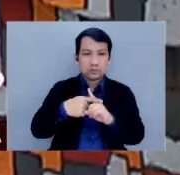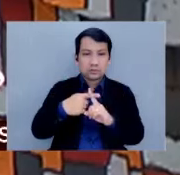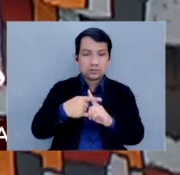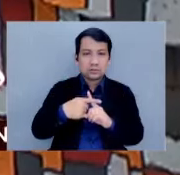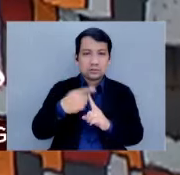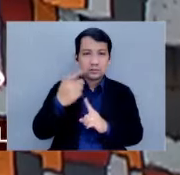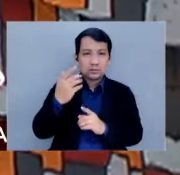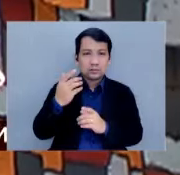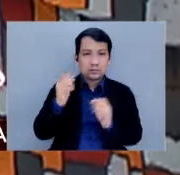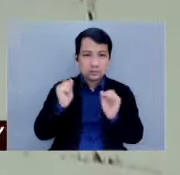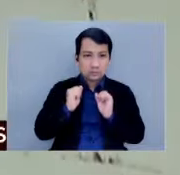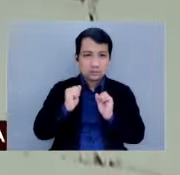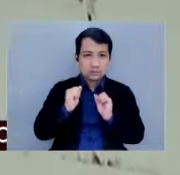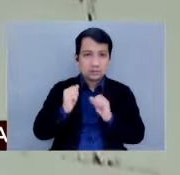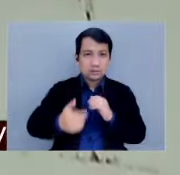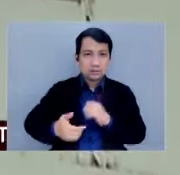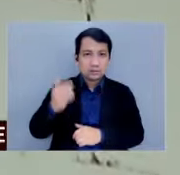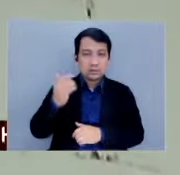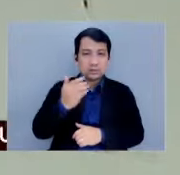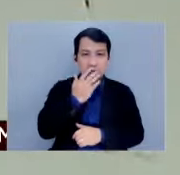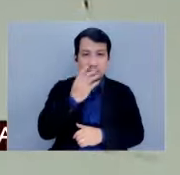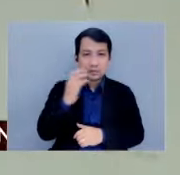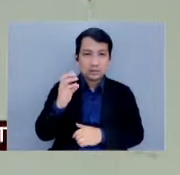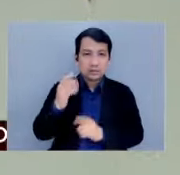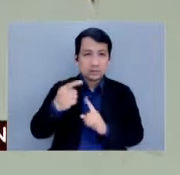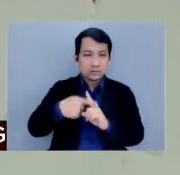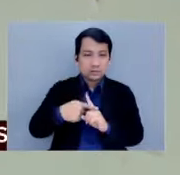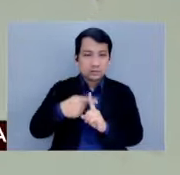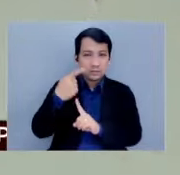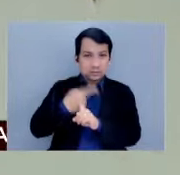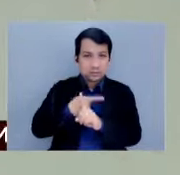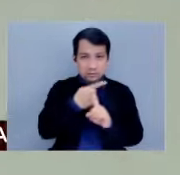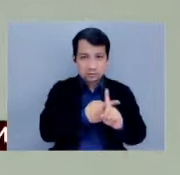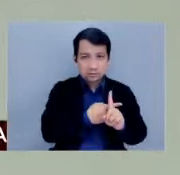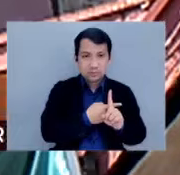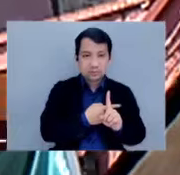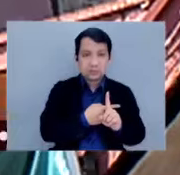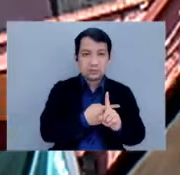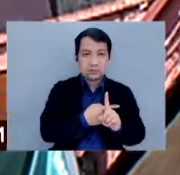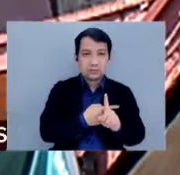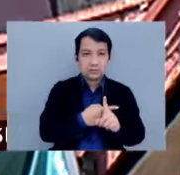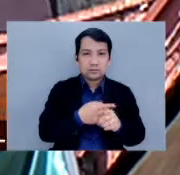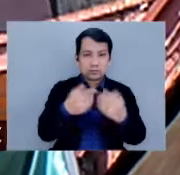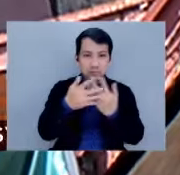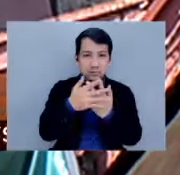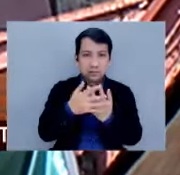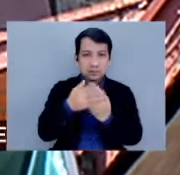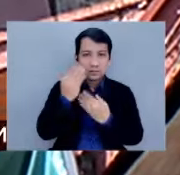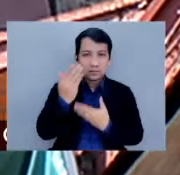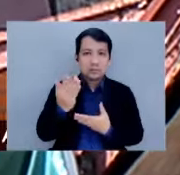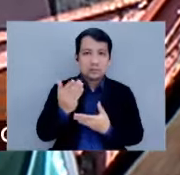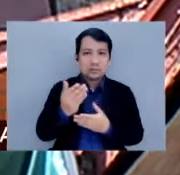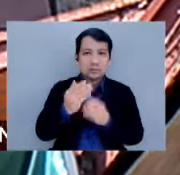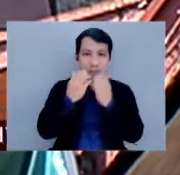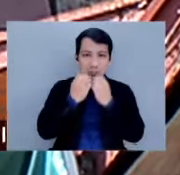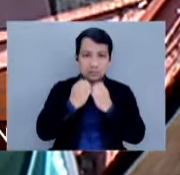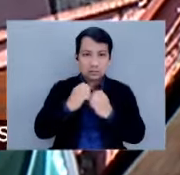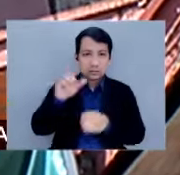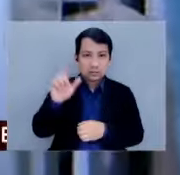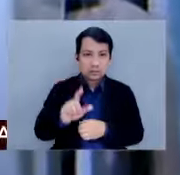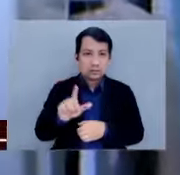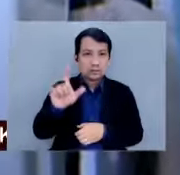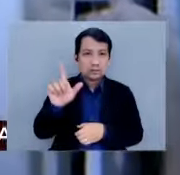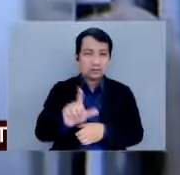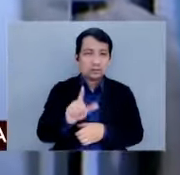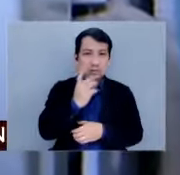malamig, mas malaki ang konsumo. Buwanan ding linisin ang aircon filters. Kapag menos sa konsumo, menos din sa init